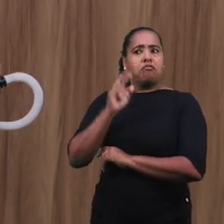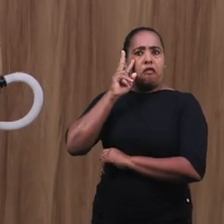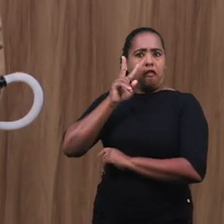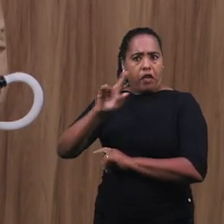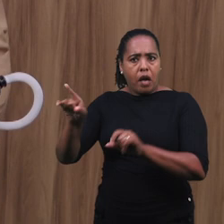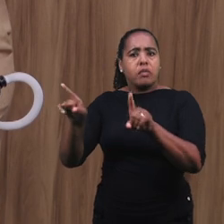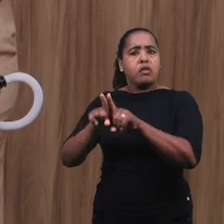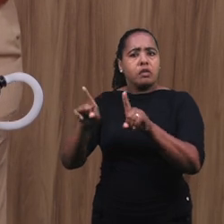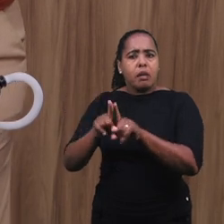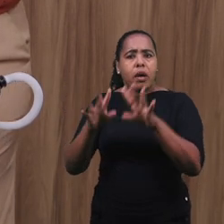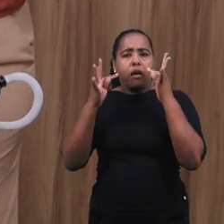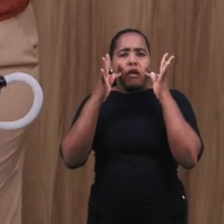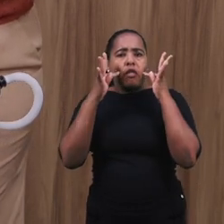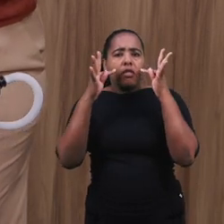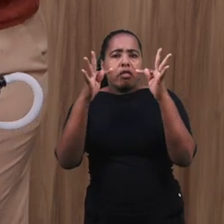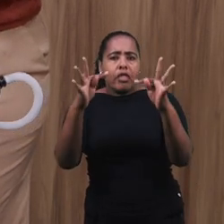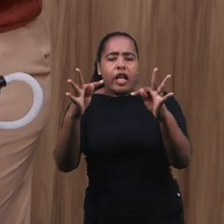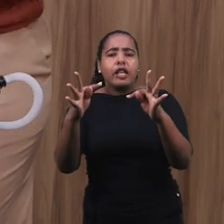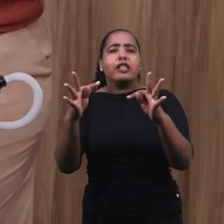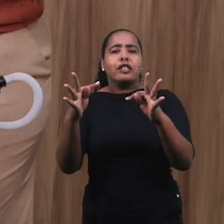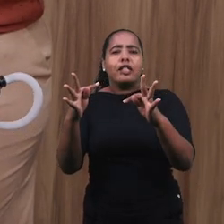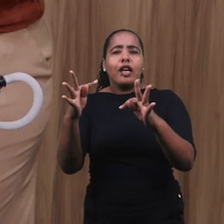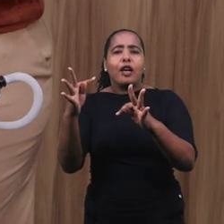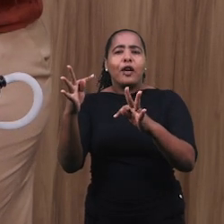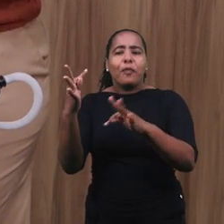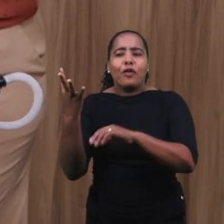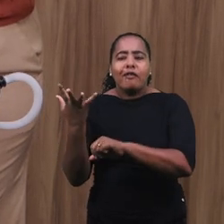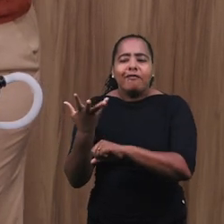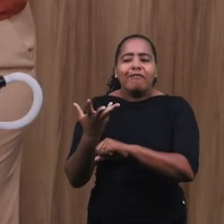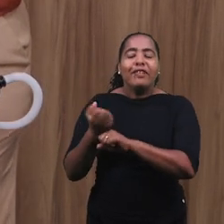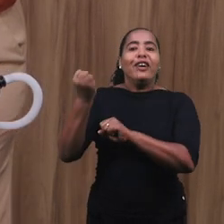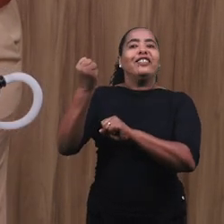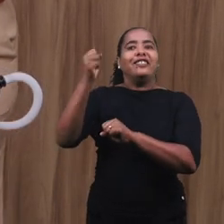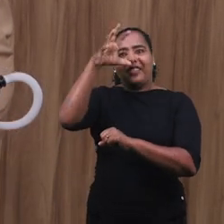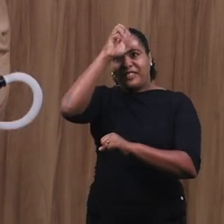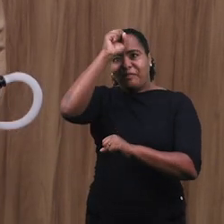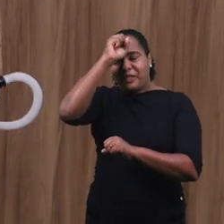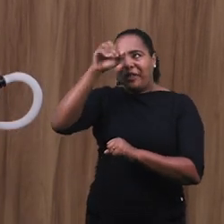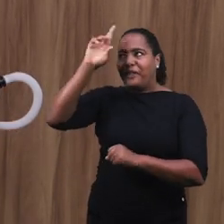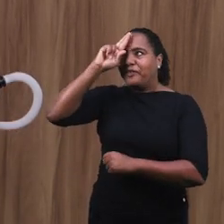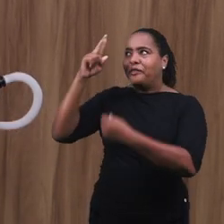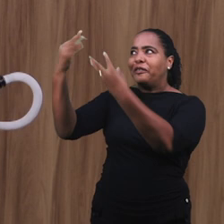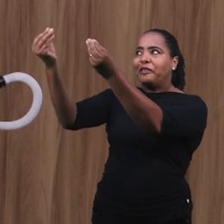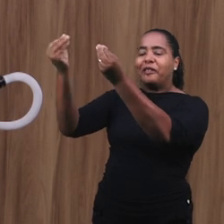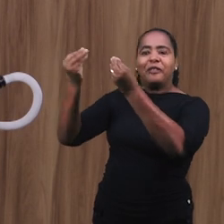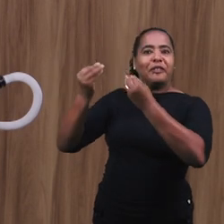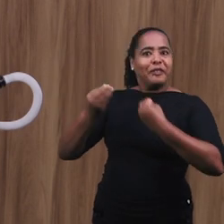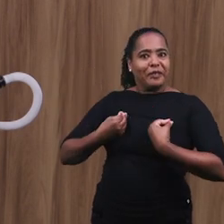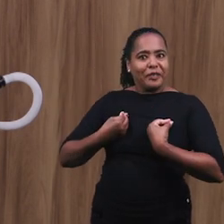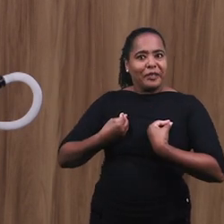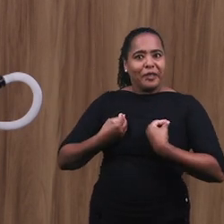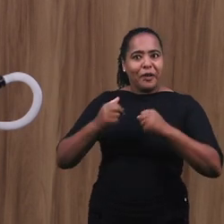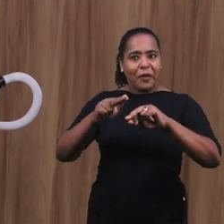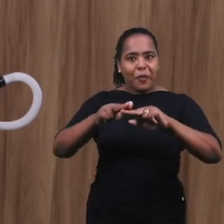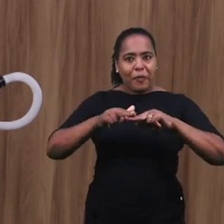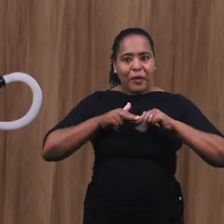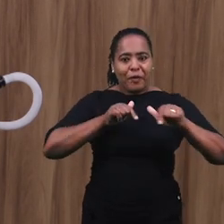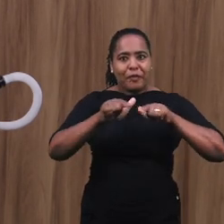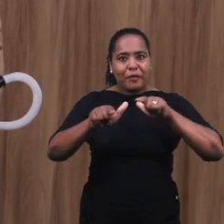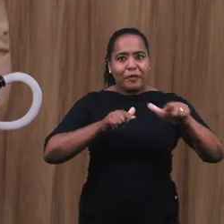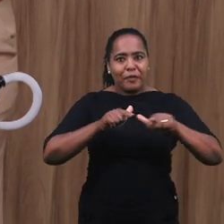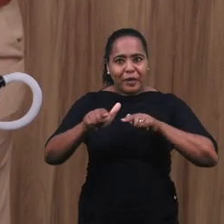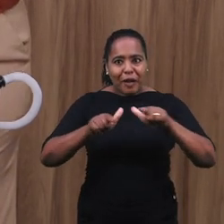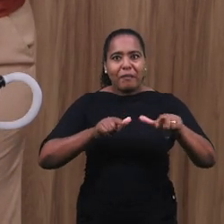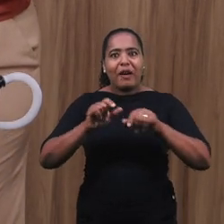grandes conquêtes, des bénédictions que le Seigneur nous a données à travers tout le travail réalisé avec les